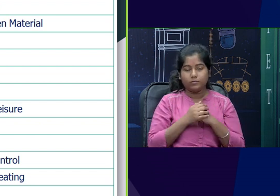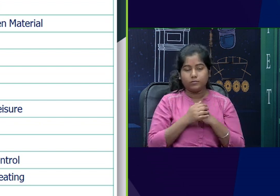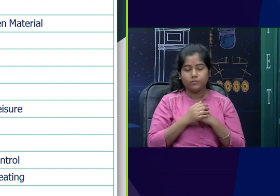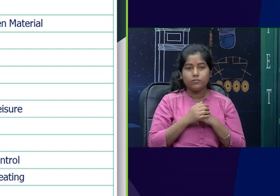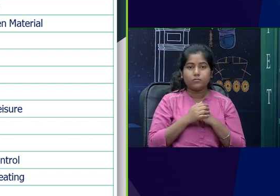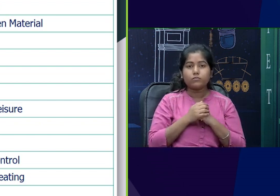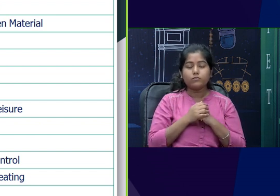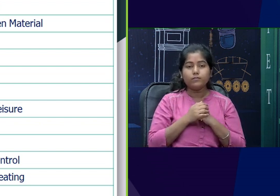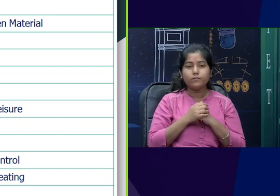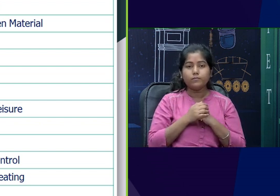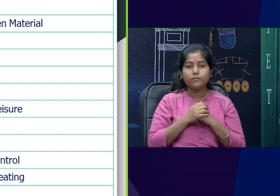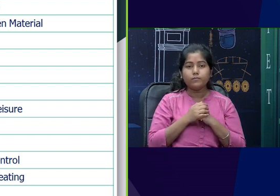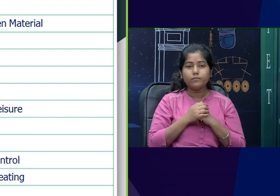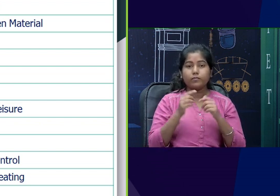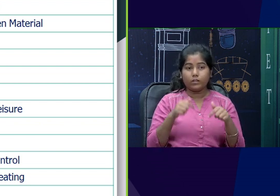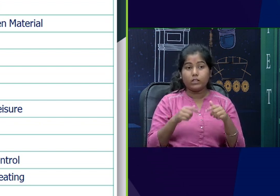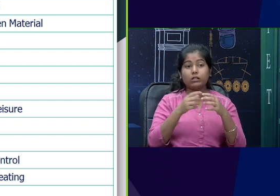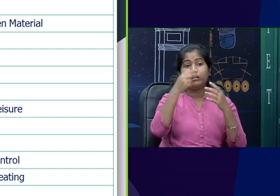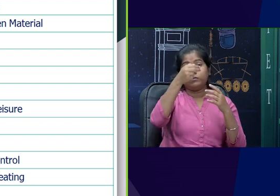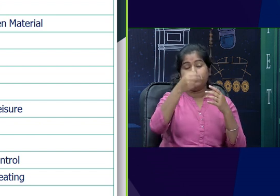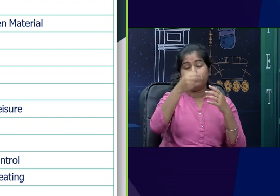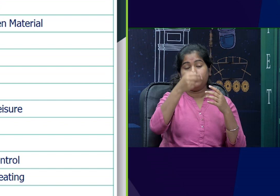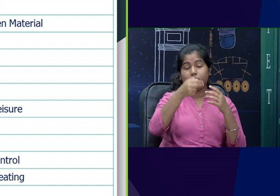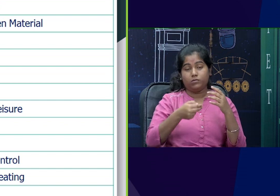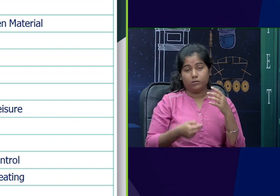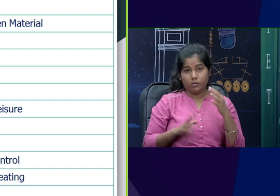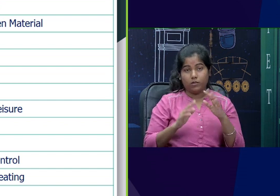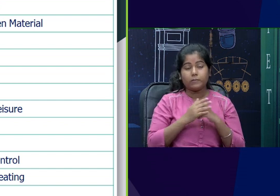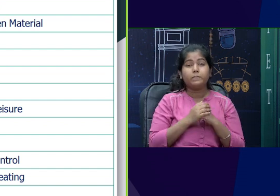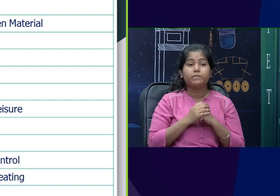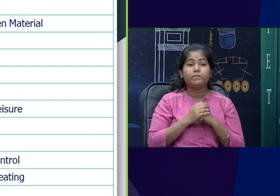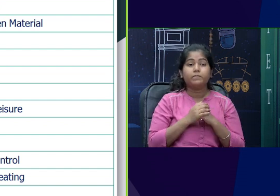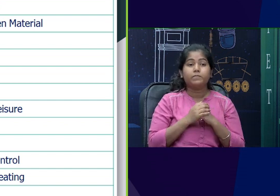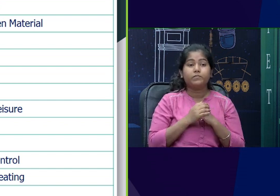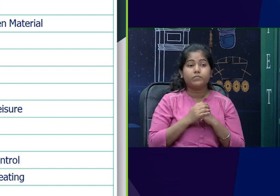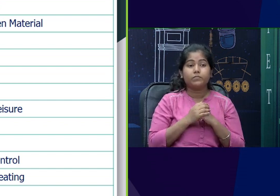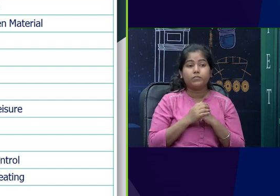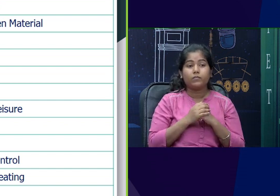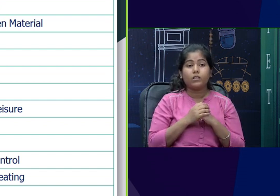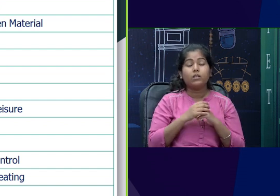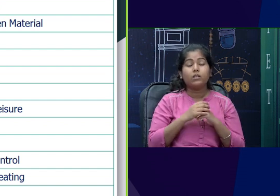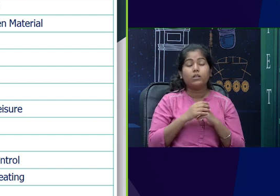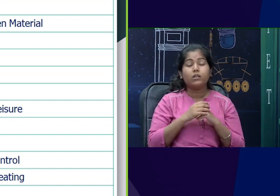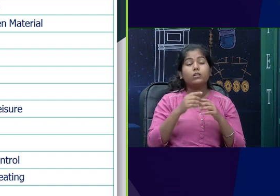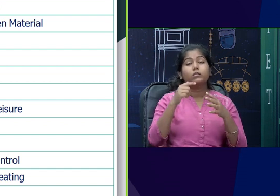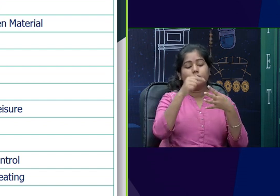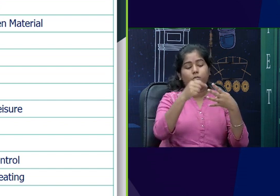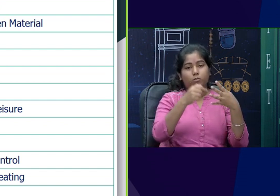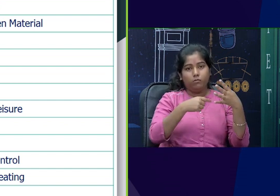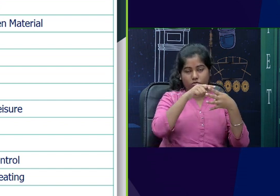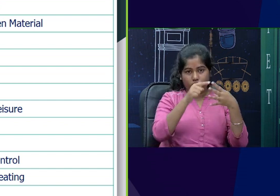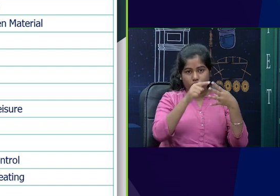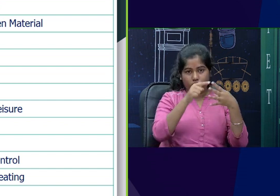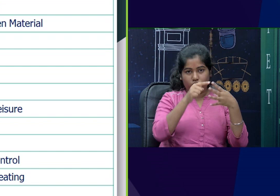पर, स्टूडेंट, एनवायरमेंट, टास्क एंड टूल। तो ये चार एस्पेक्ट सभी एक्सपर्ट